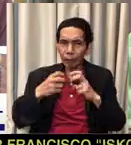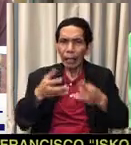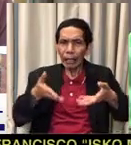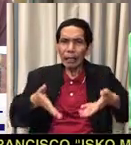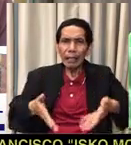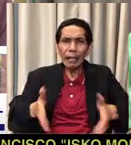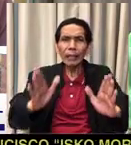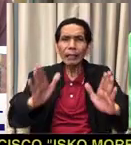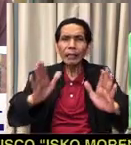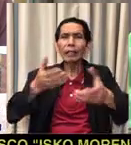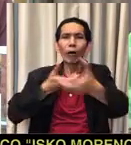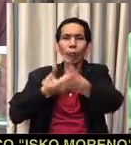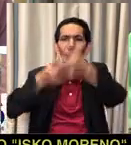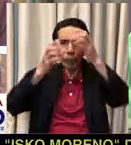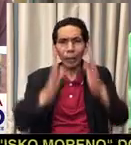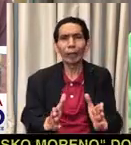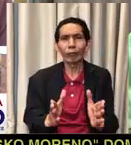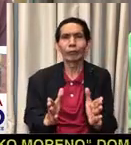natin yung bumbero.